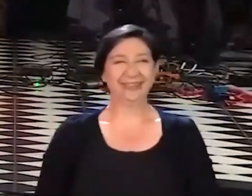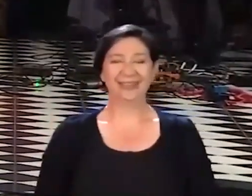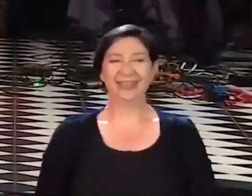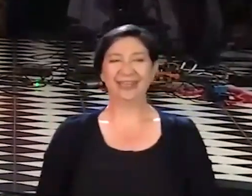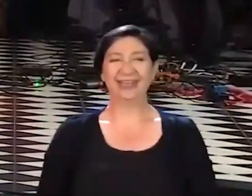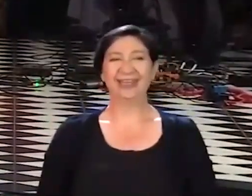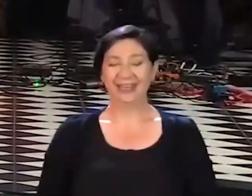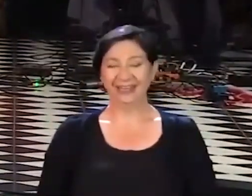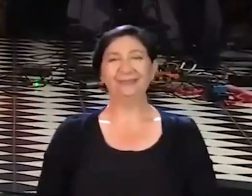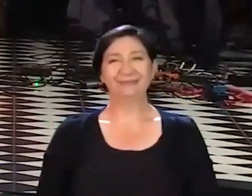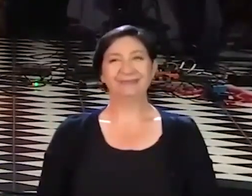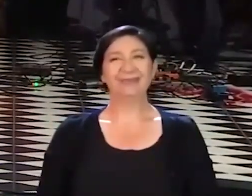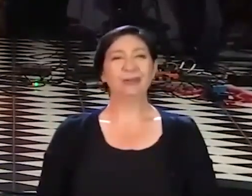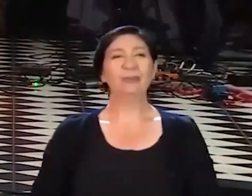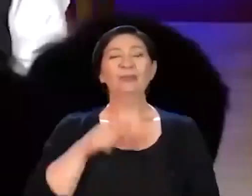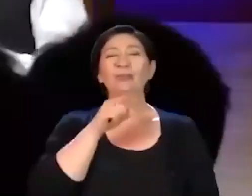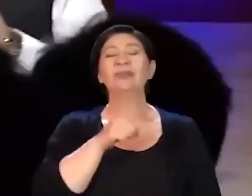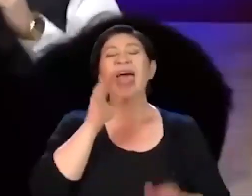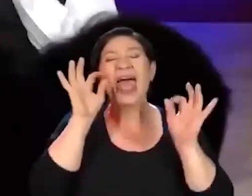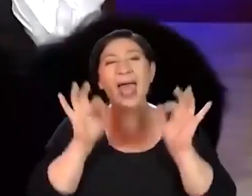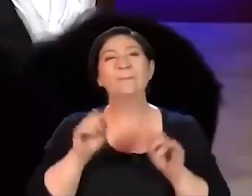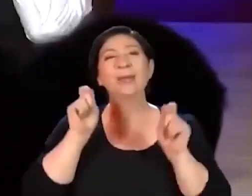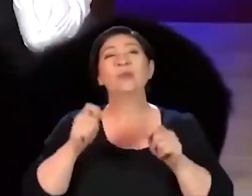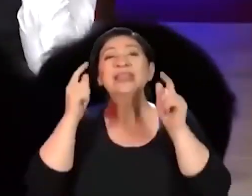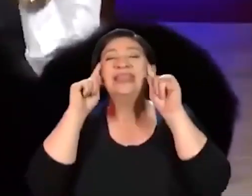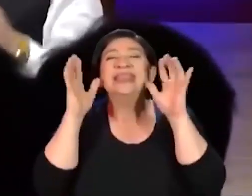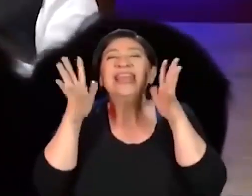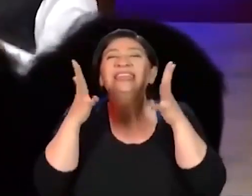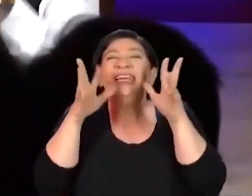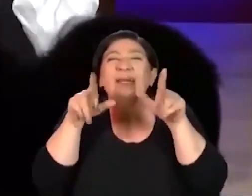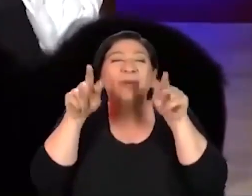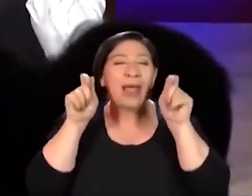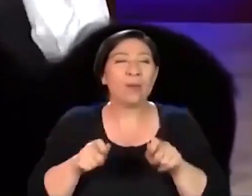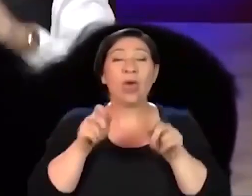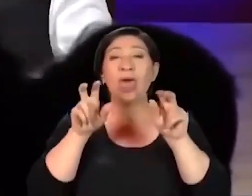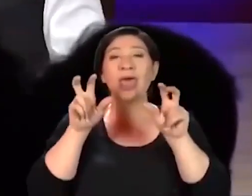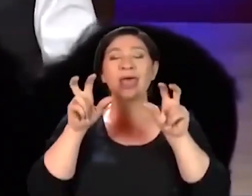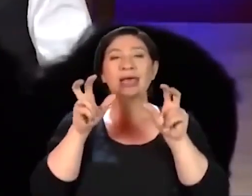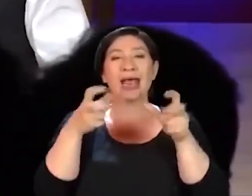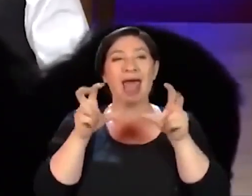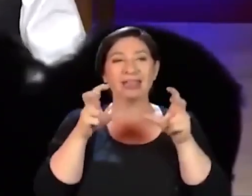Okan. Bunu sürekli yapıyor, delirtecek kadar çok yapıyor.